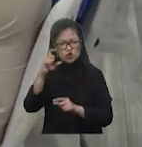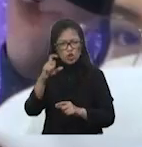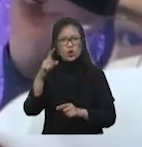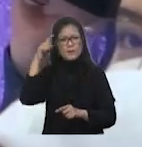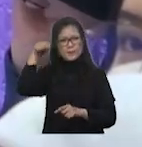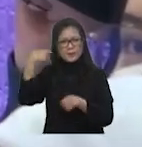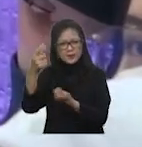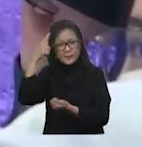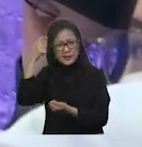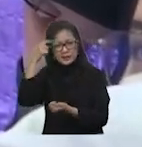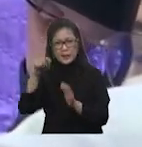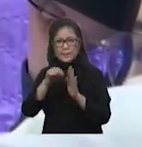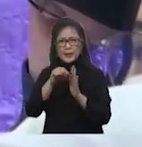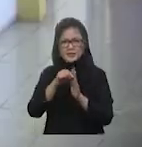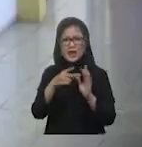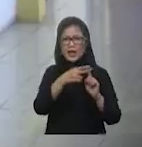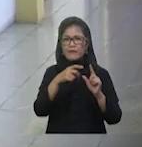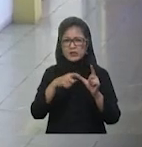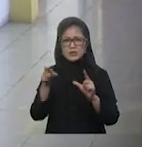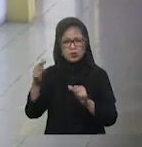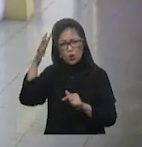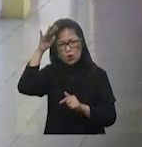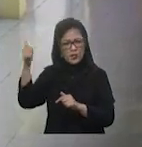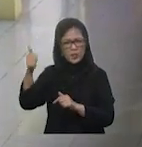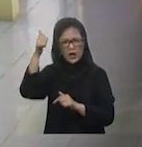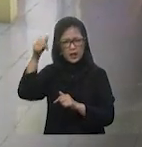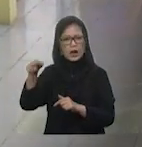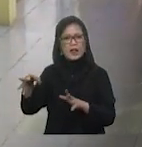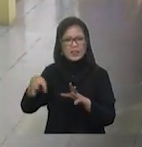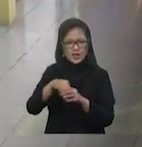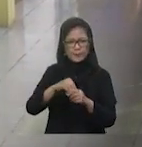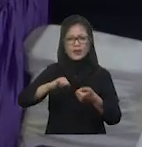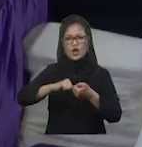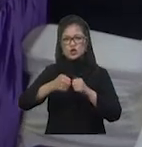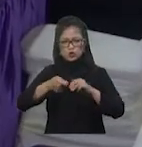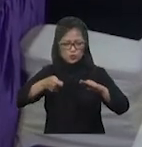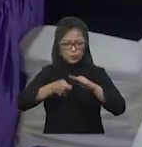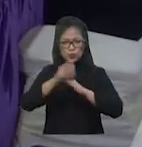jenderal bintang 2 sekaligus penegak hukum, terlibat dalam kasus pembunuhan berencana.